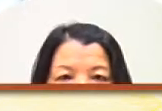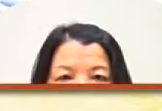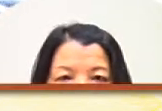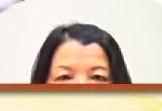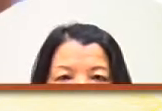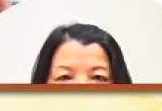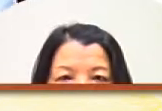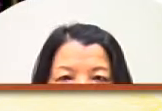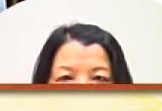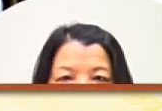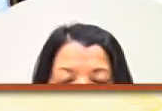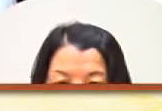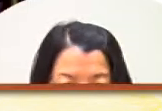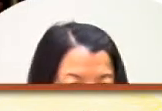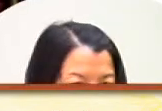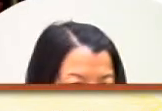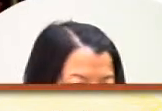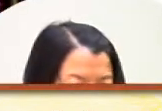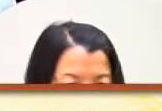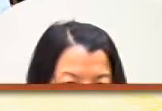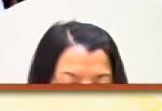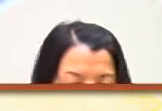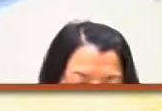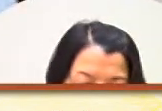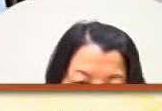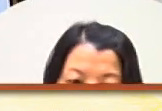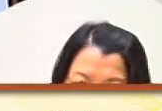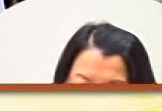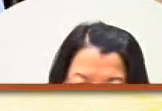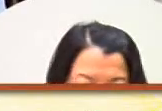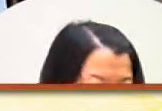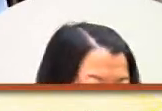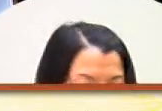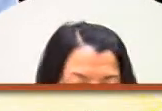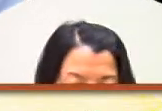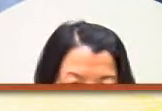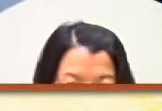每一拳拳拳到位。 两人过招特别引起外界注意。